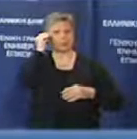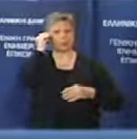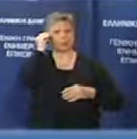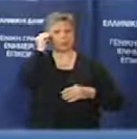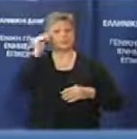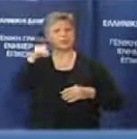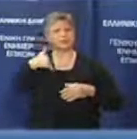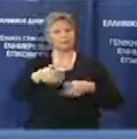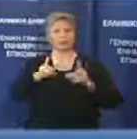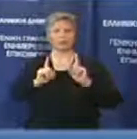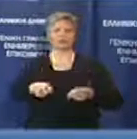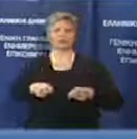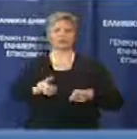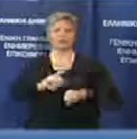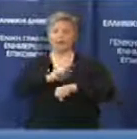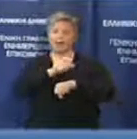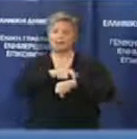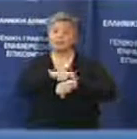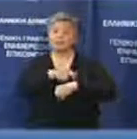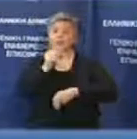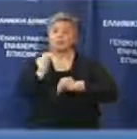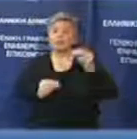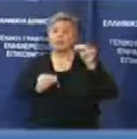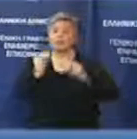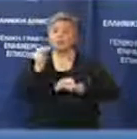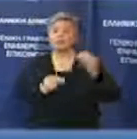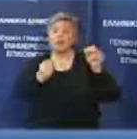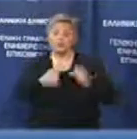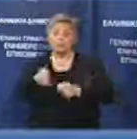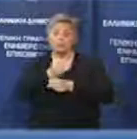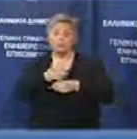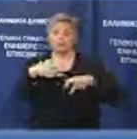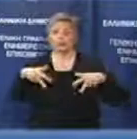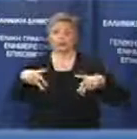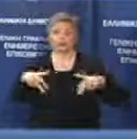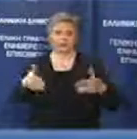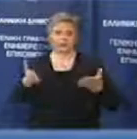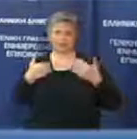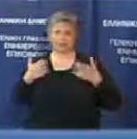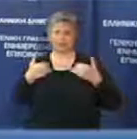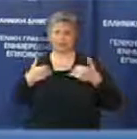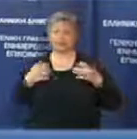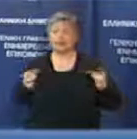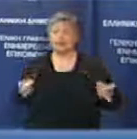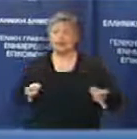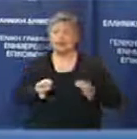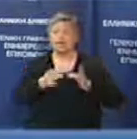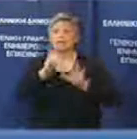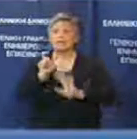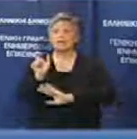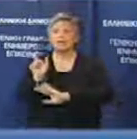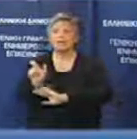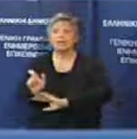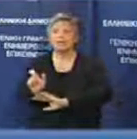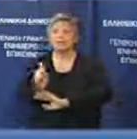κυβερνητική κρίση. Μιλάμε για ένα λεκτικό ατόπιμα που δημιουργεί αυτό το θέμα που δεν μας είναι ευχάριστο, όπως